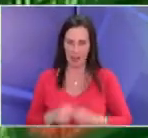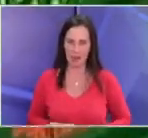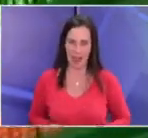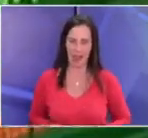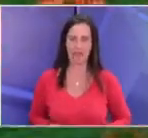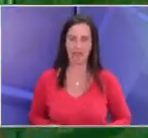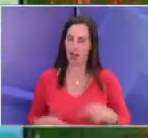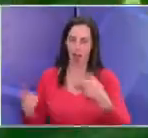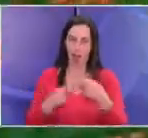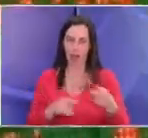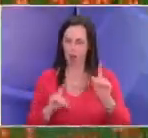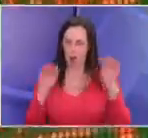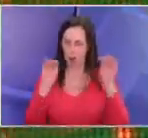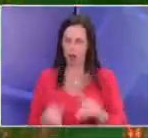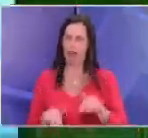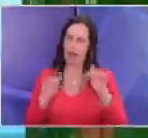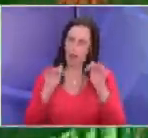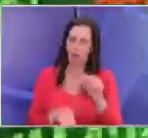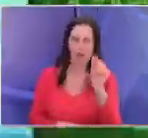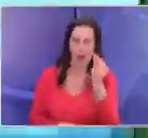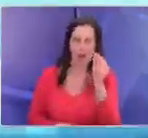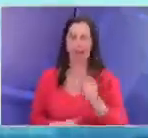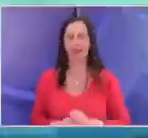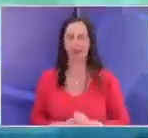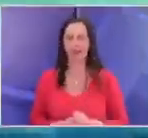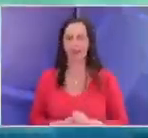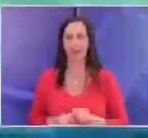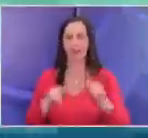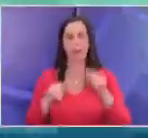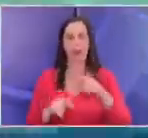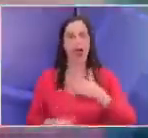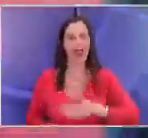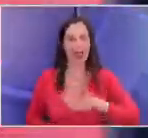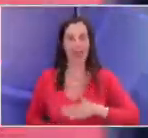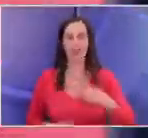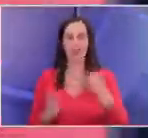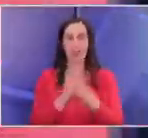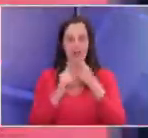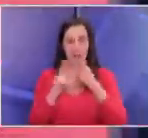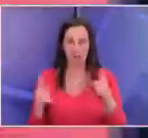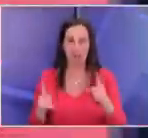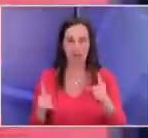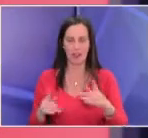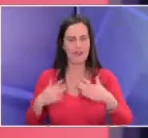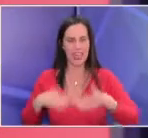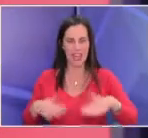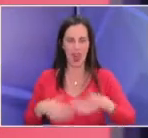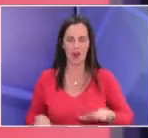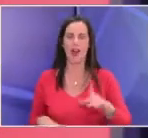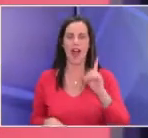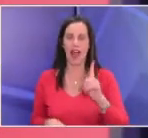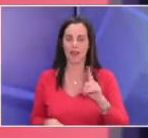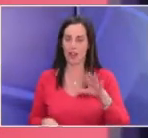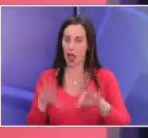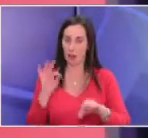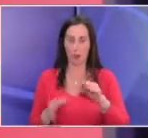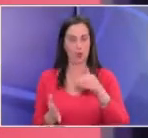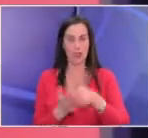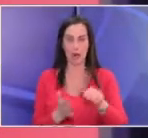תואר במוזיקה. רימון. לא, בקריית אונו. כמה אוקיי. 120 אלף עד